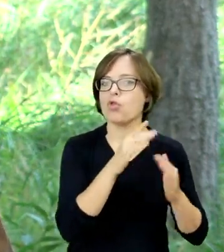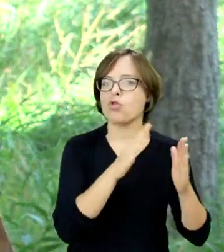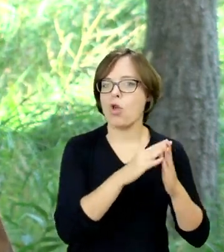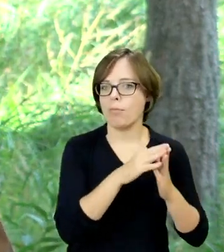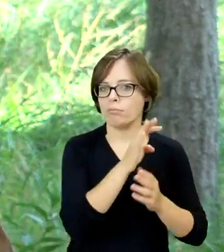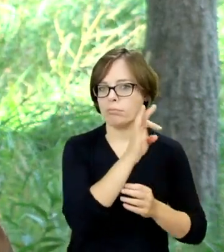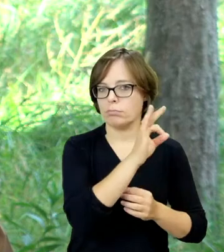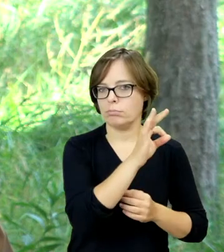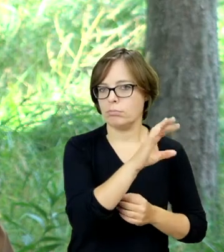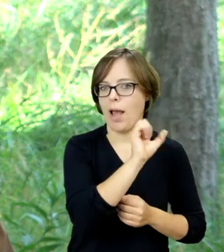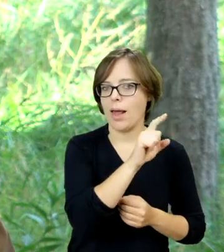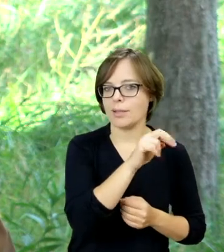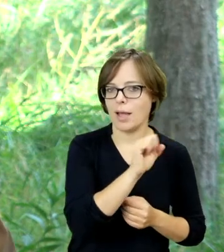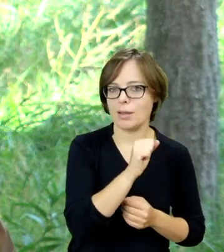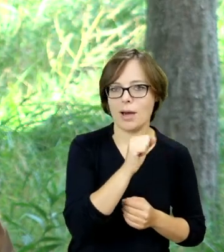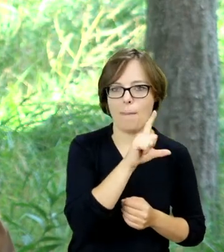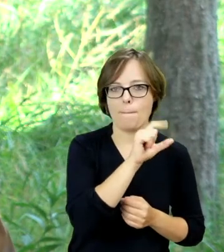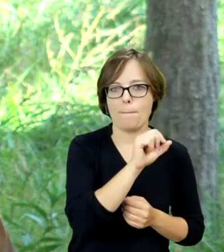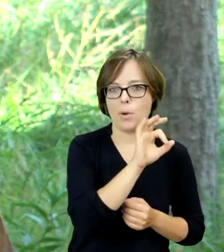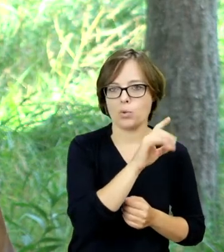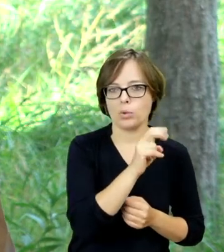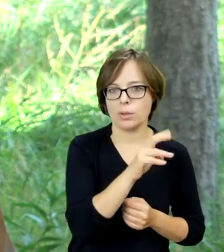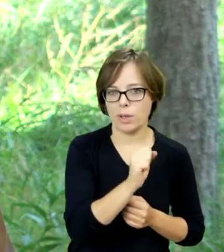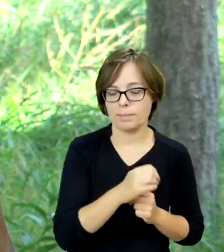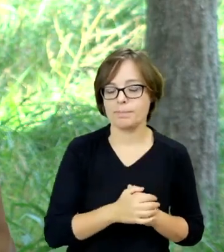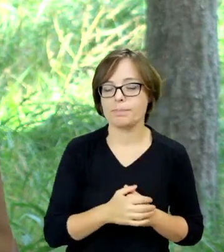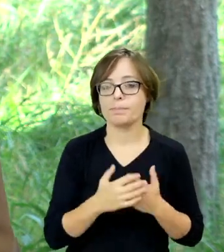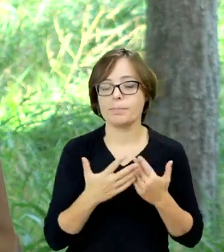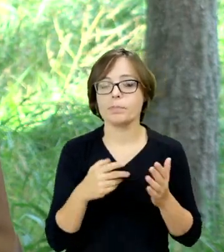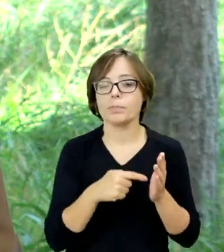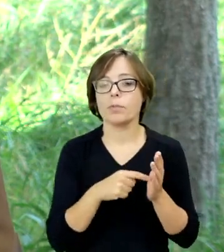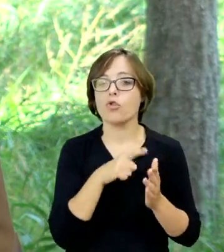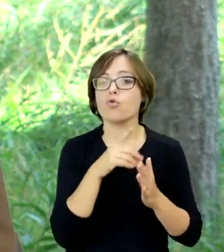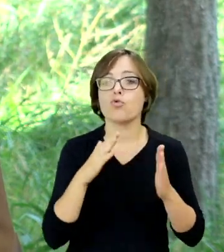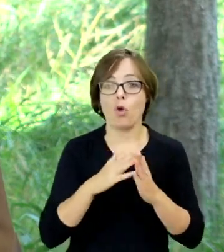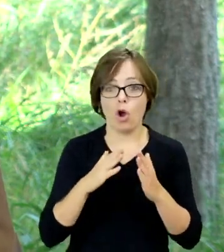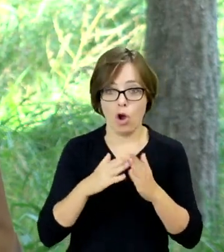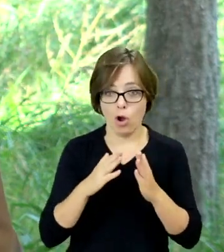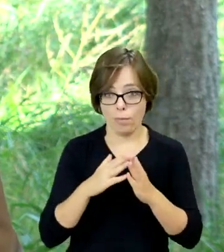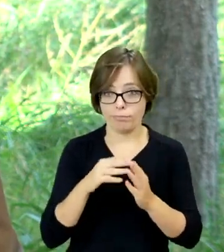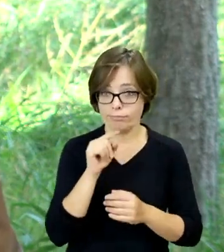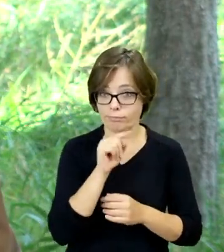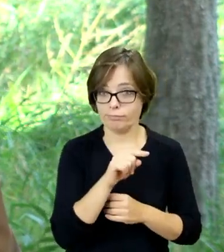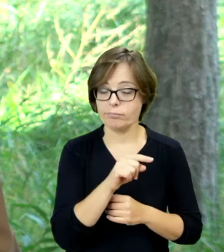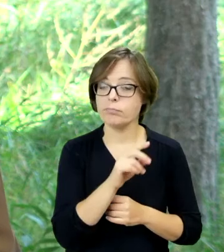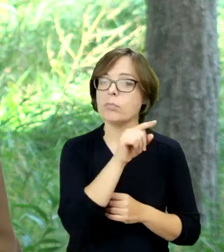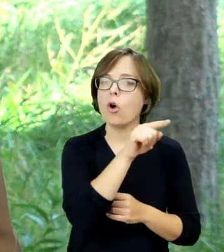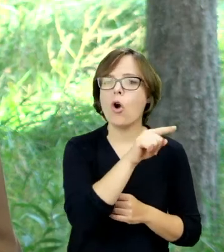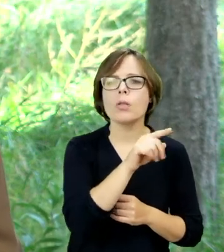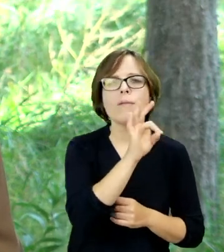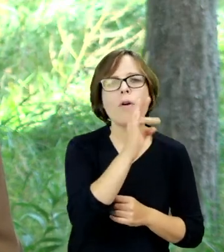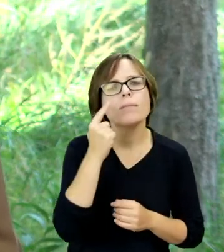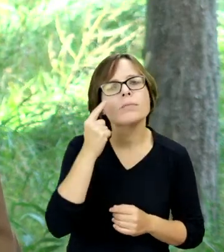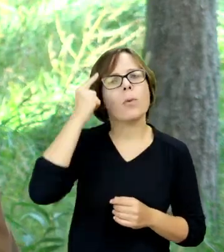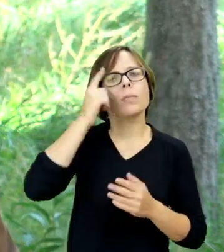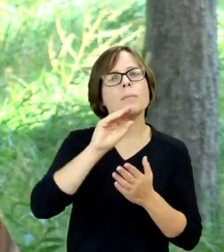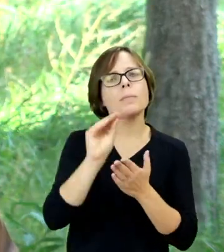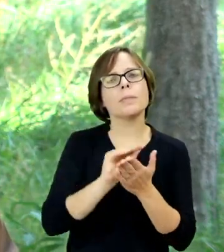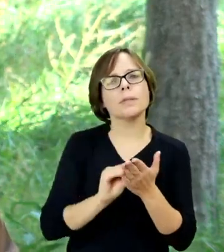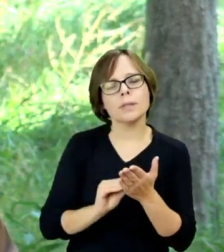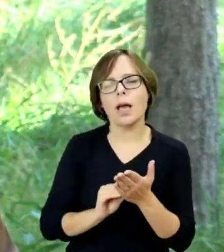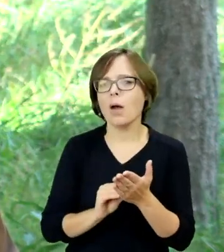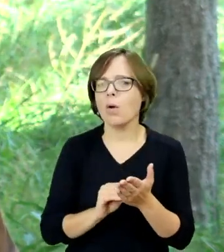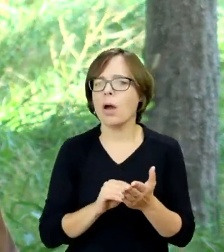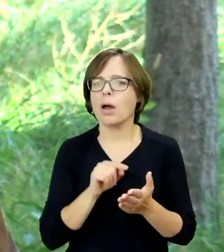Aleksandry Piłsudskiej, z domem, o którym w swoich wspomnieniach napisała, że był to dla niej